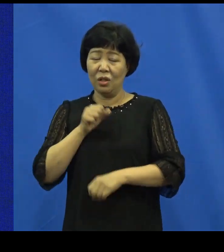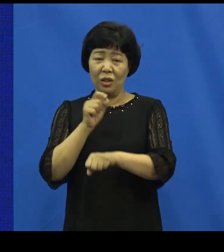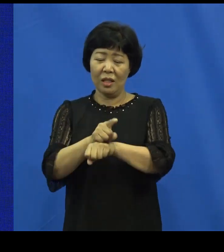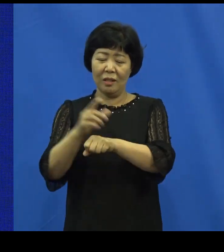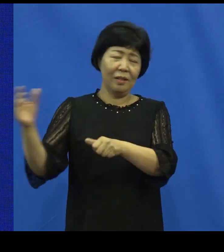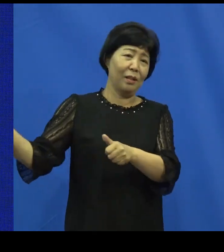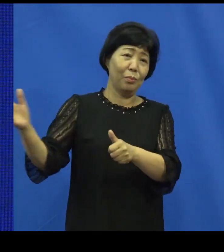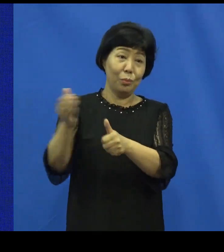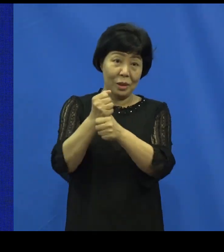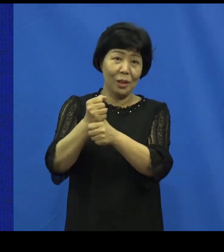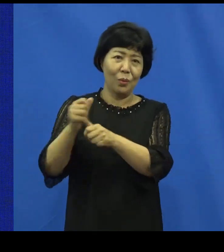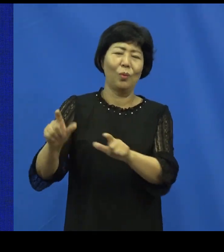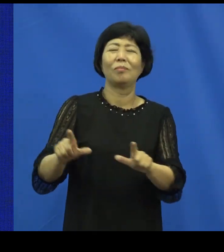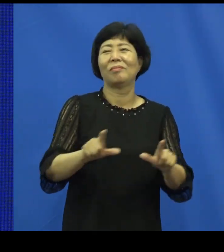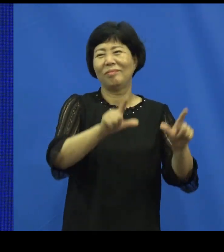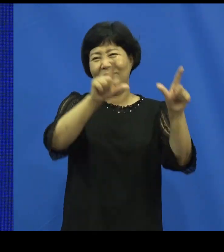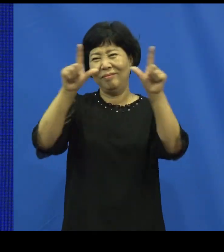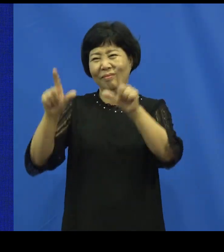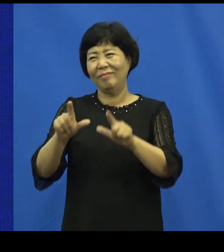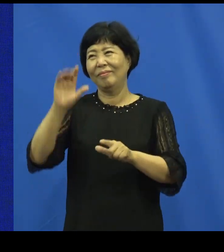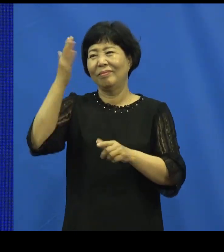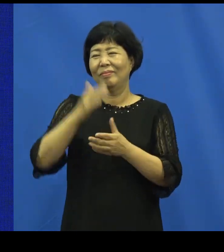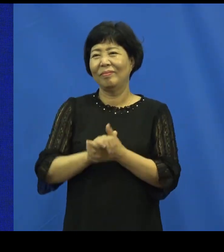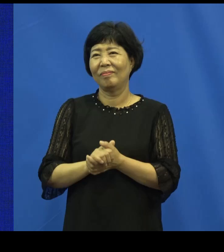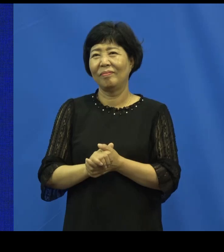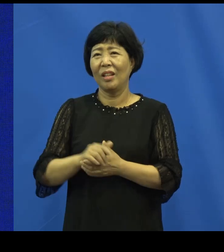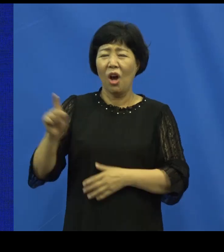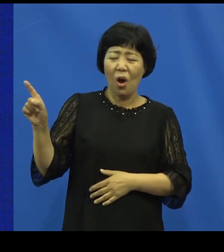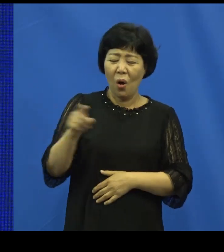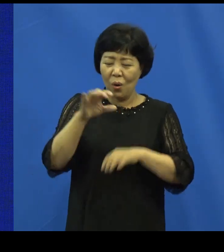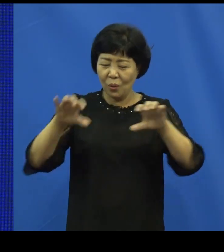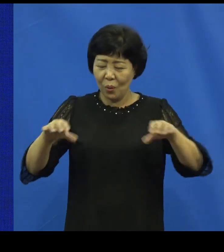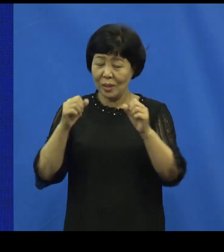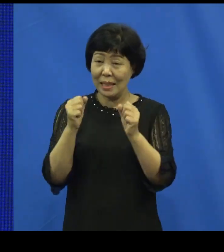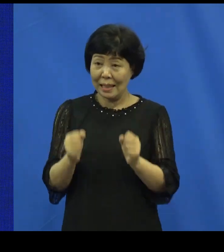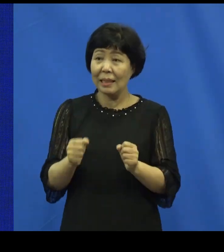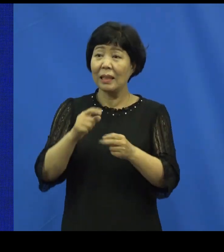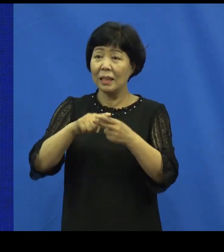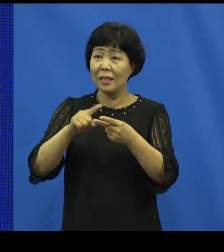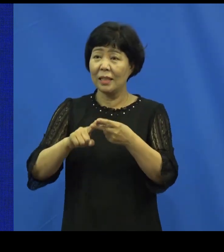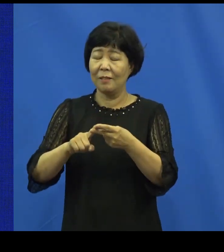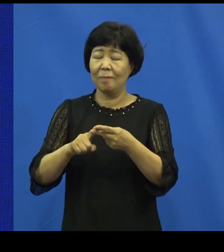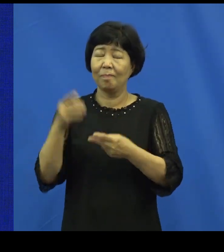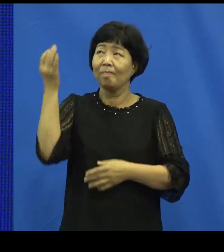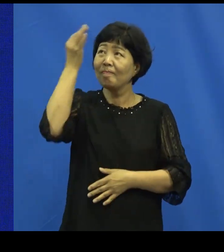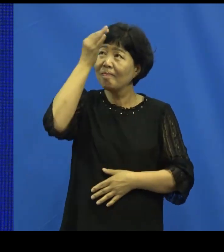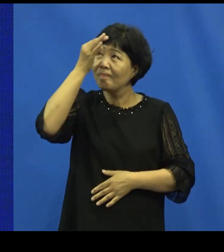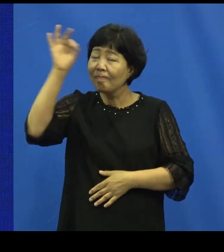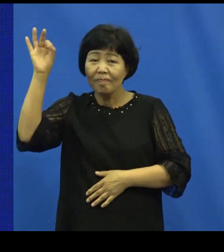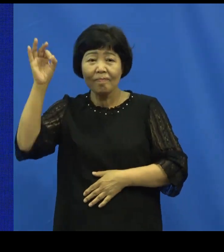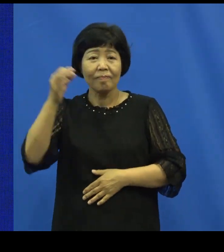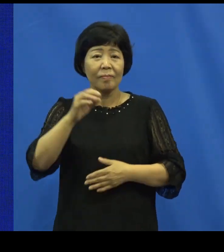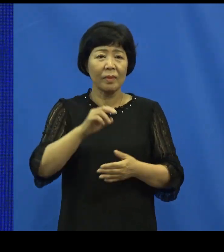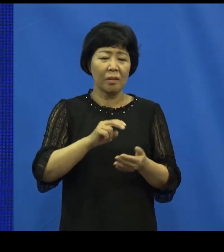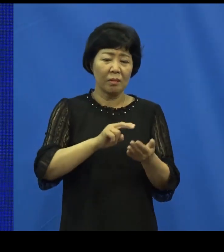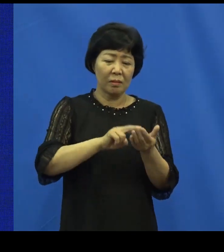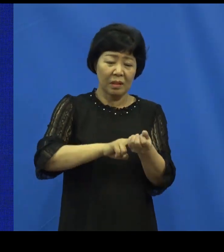하나님의 백성이라고 하는 이 아이덴티티는 어디 가서나 내가 자랑하고 공포하고 시인하고 인정하고